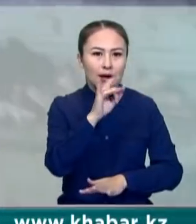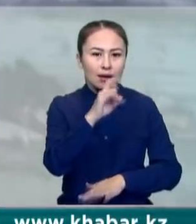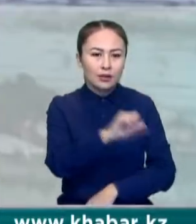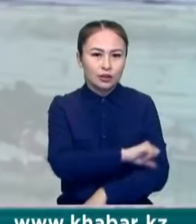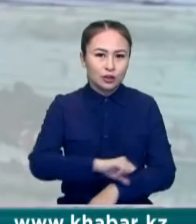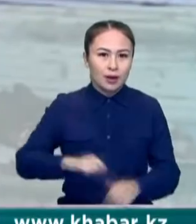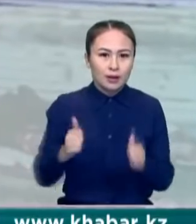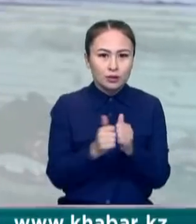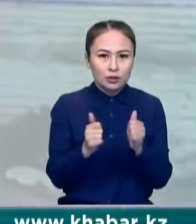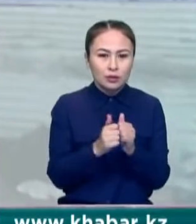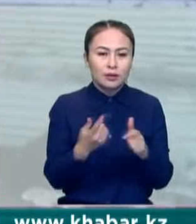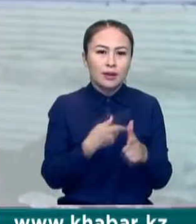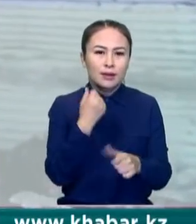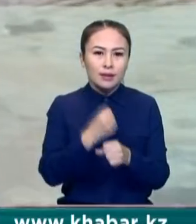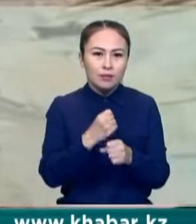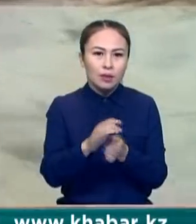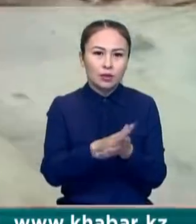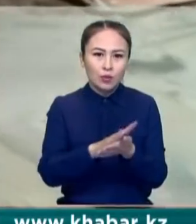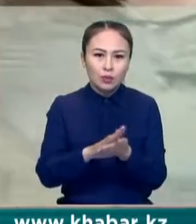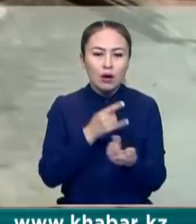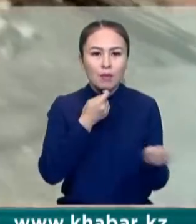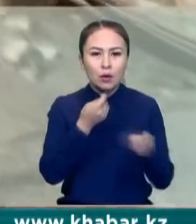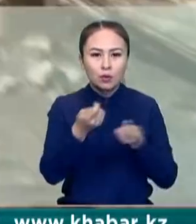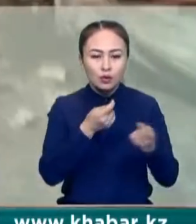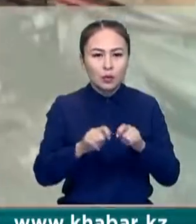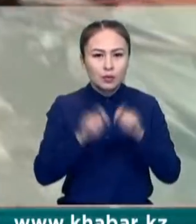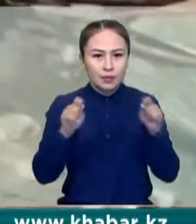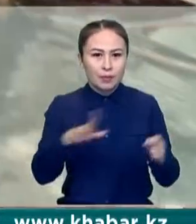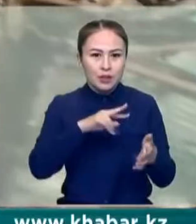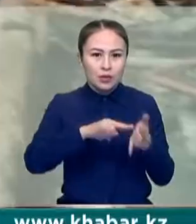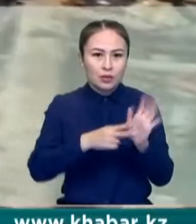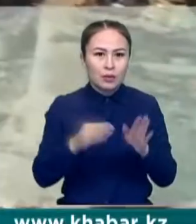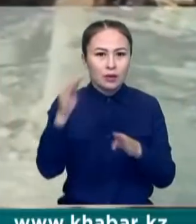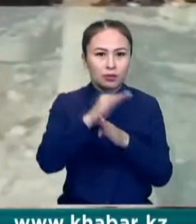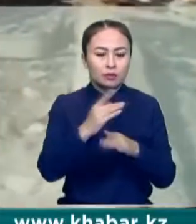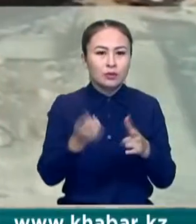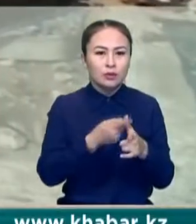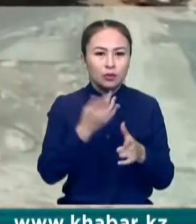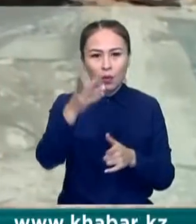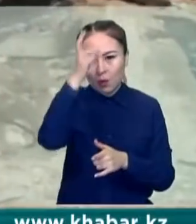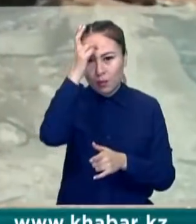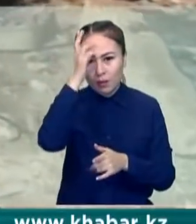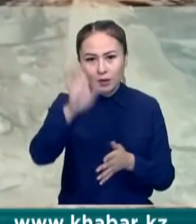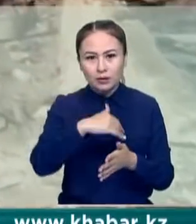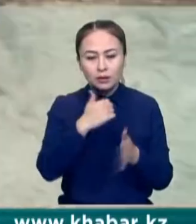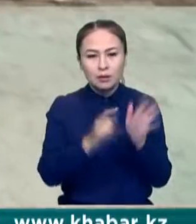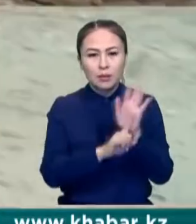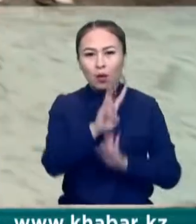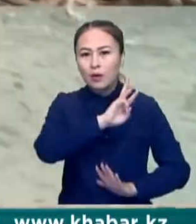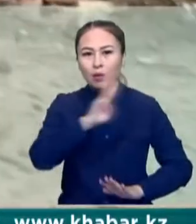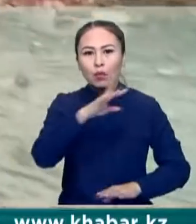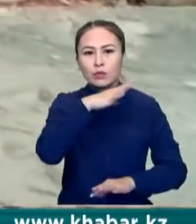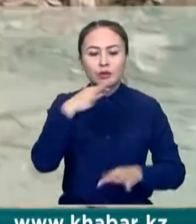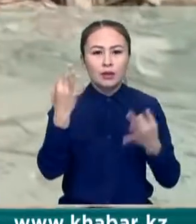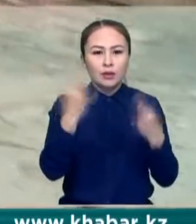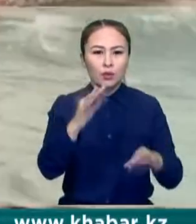жақын өңірлерді күрд жасақтарынан тазартып, қауіпсіз аймақ құруды көздейді. Және сол аймаққа кезінде Түркияға бас сауғалаған